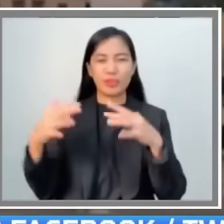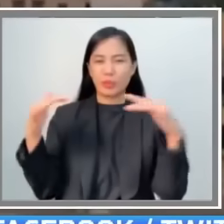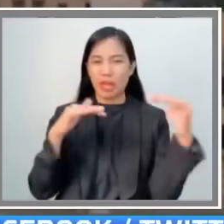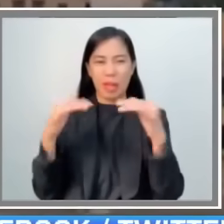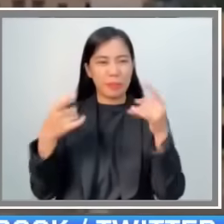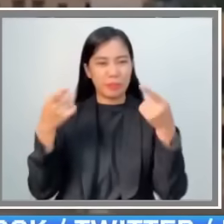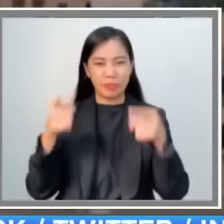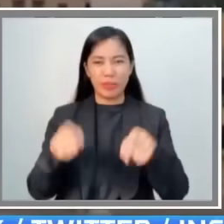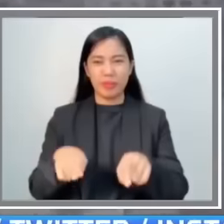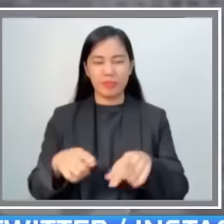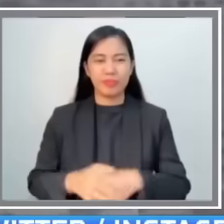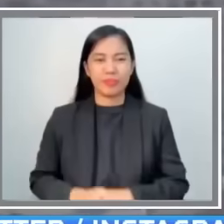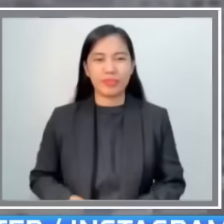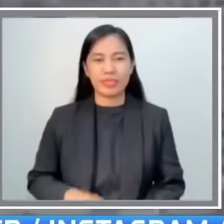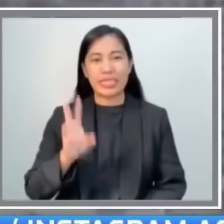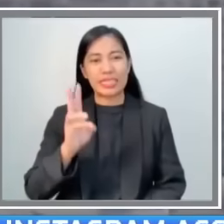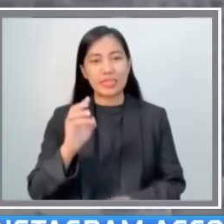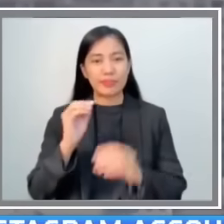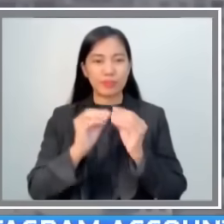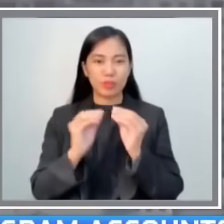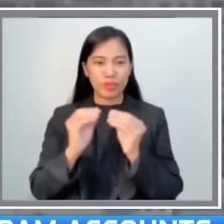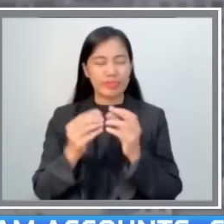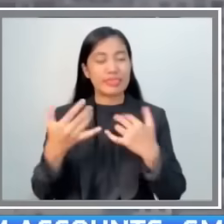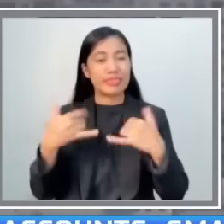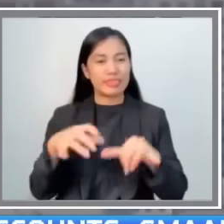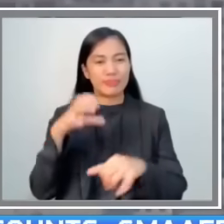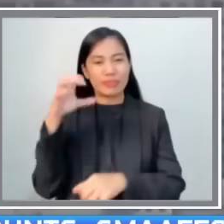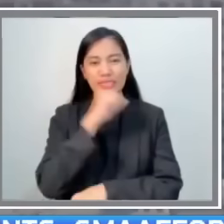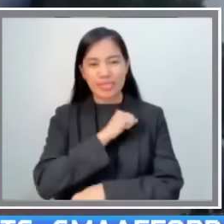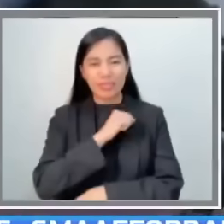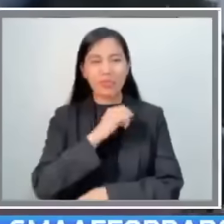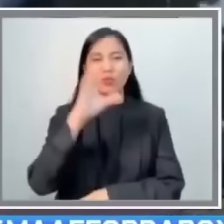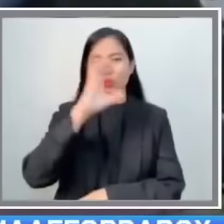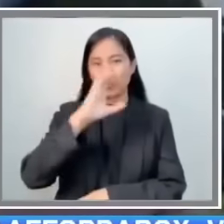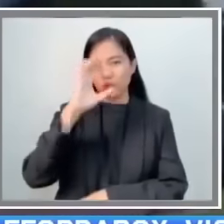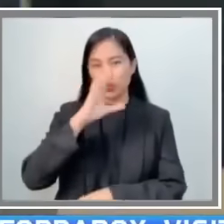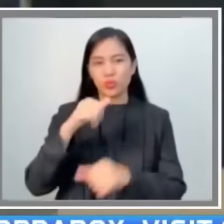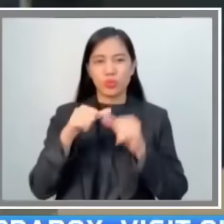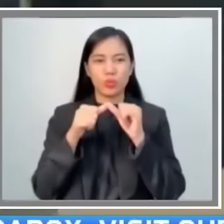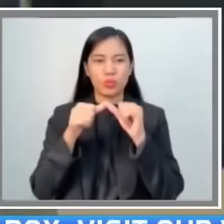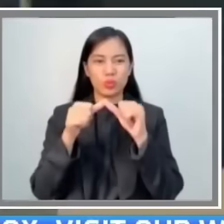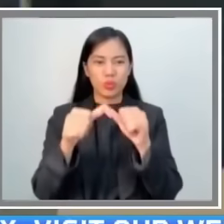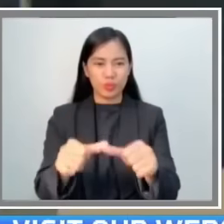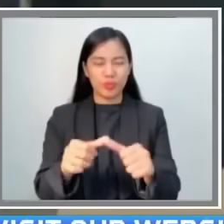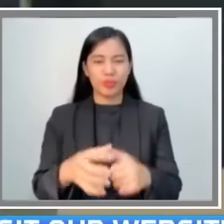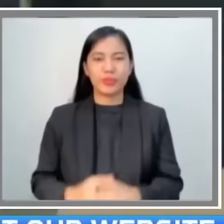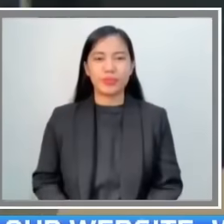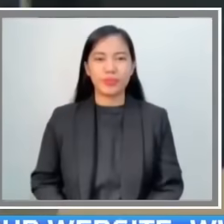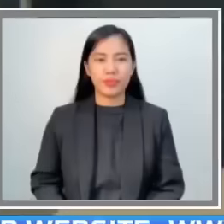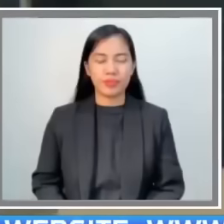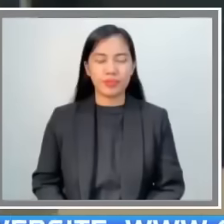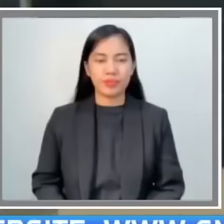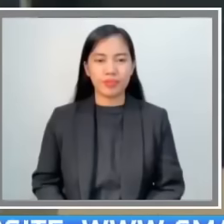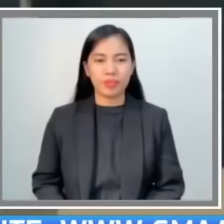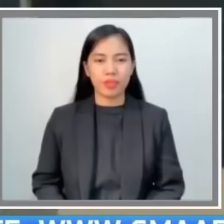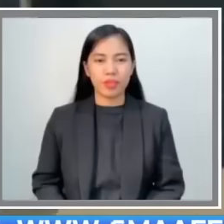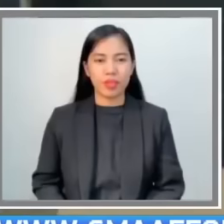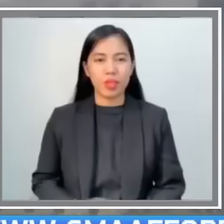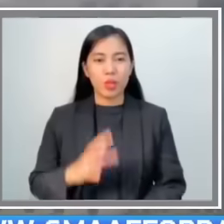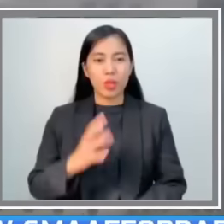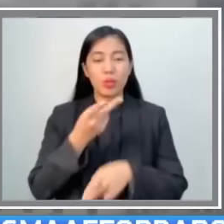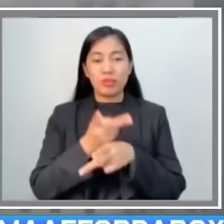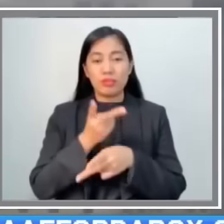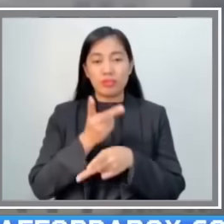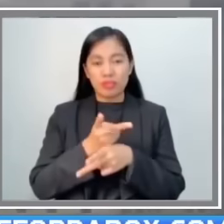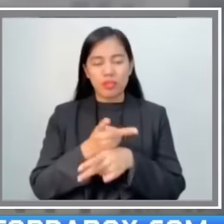6 pa ang nawawala ayon naman sa ating embahada sa Israel. Patuloy silang hinahanap. Ang 38 sa halos 100 at